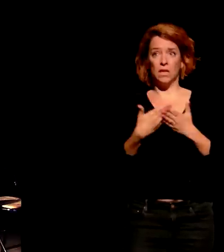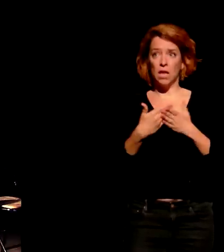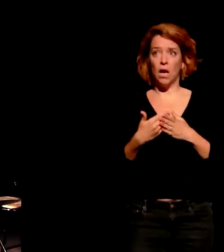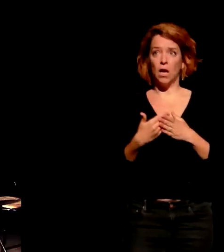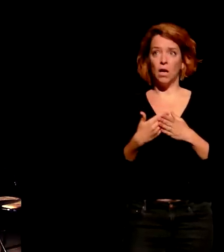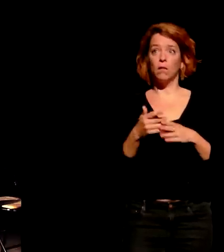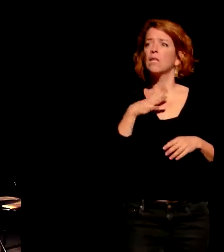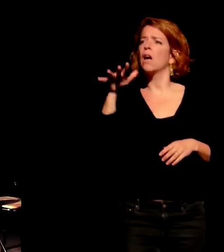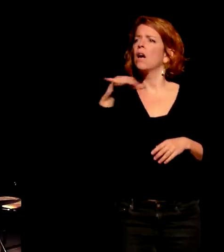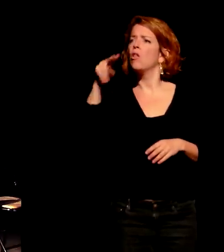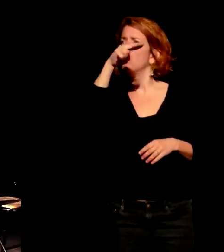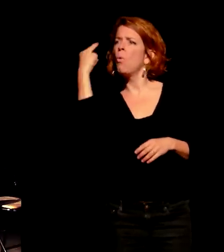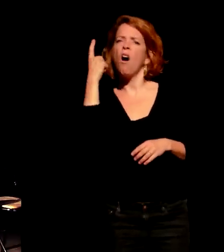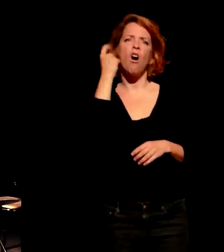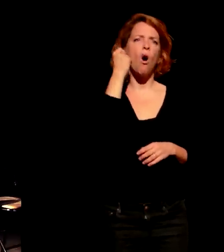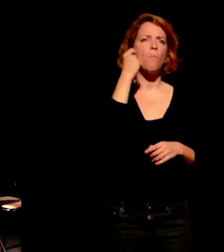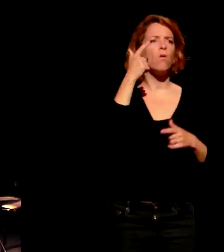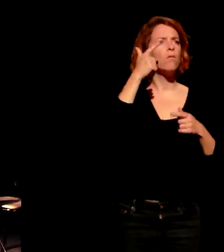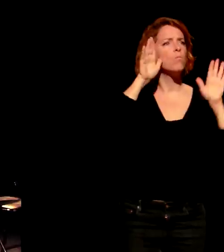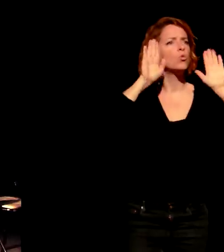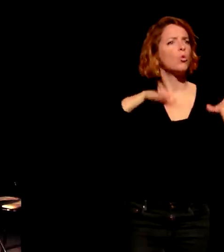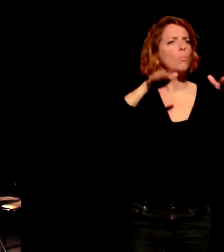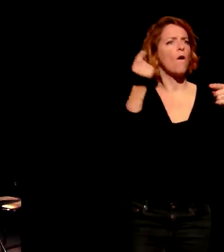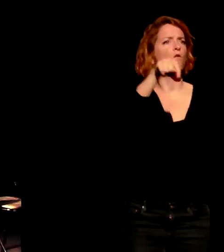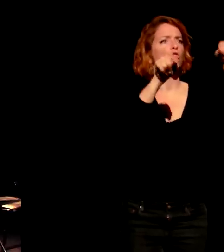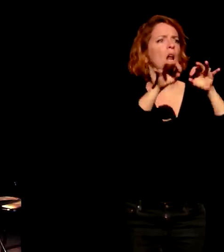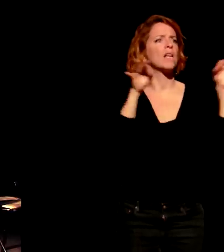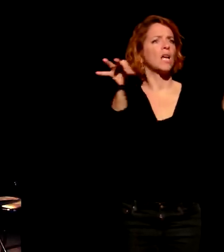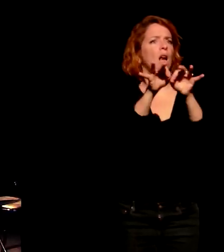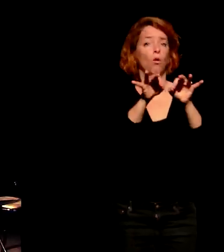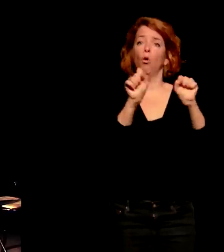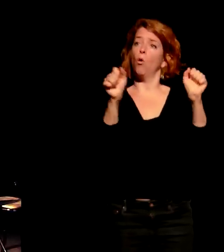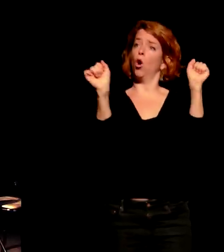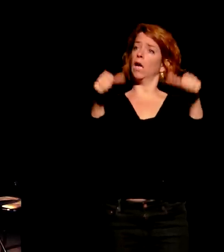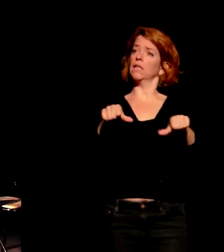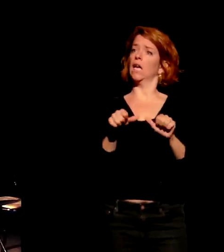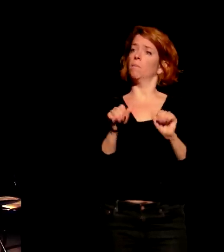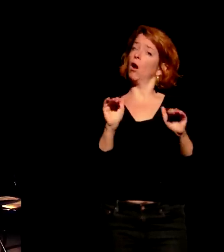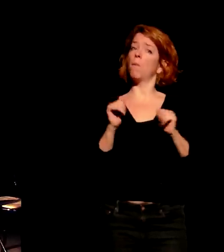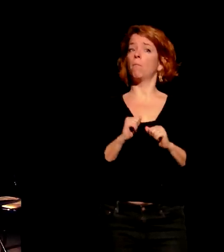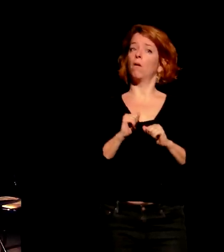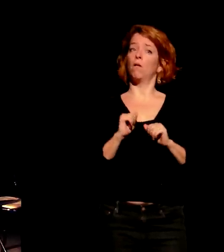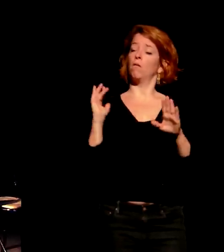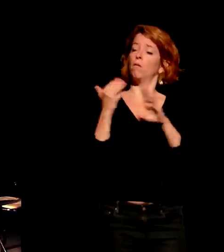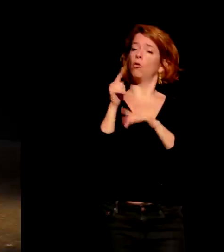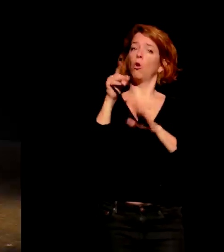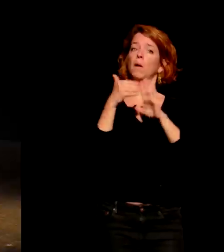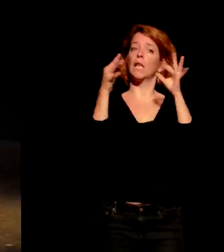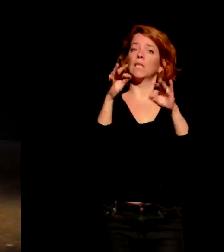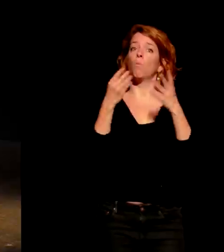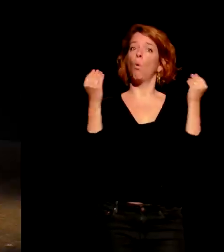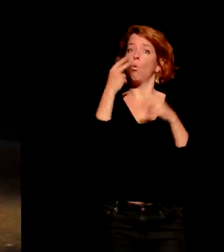On me dit que des Noirs, des Arabes, des Roms, des musulmans se sont glissés dans la salle. Bon, vous pouvez rester. Enfin, on ne montrera pas de l'idée que pendant la décennie 2010, de